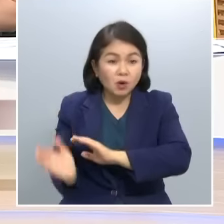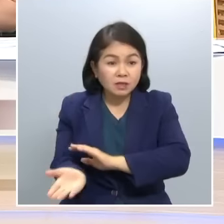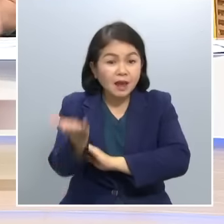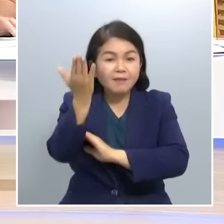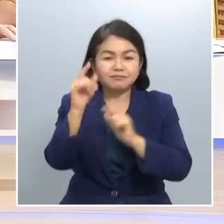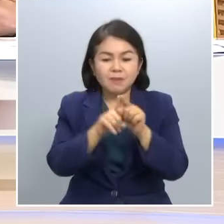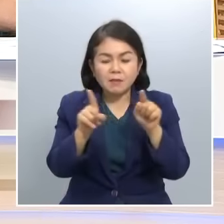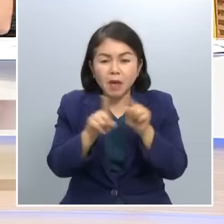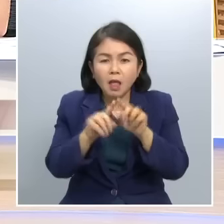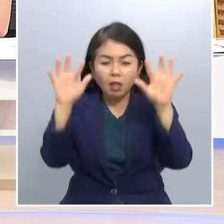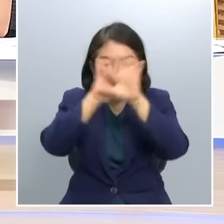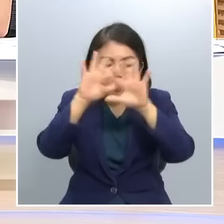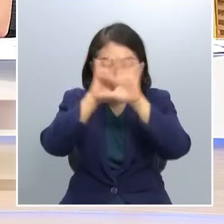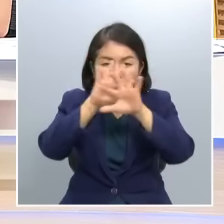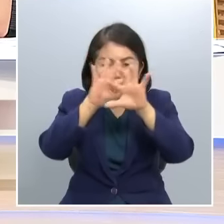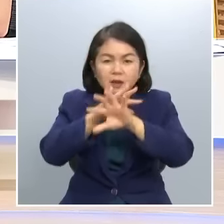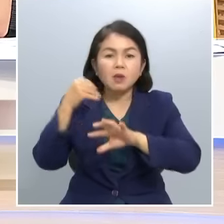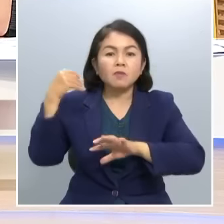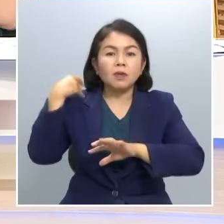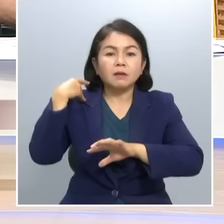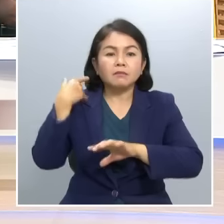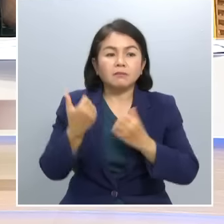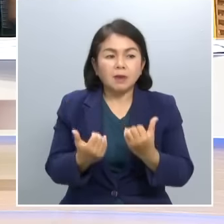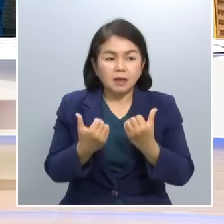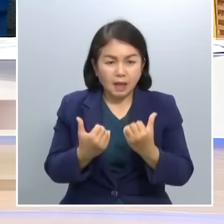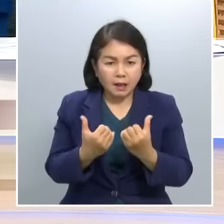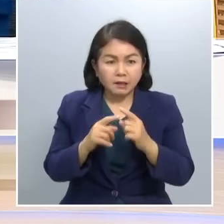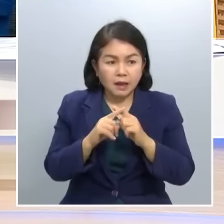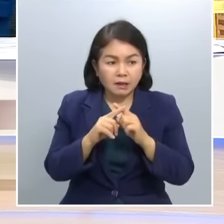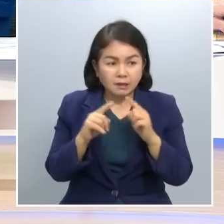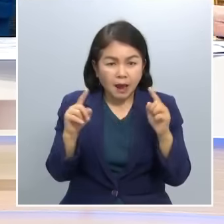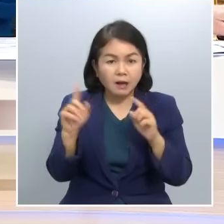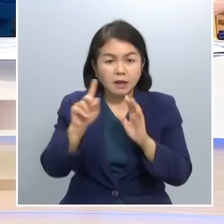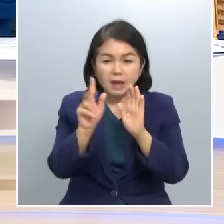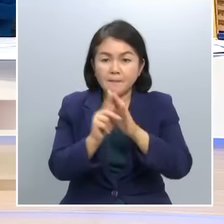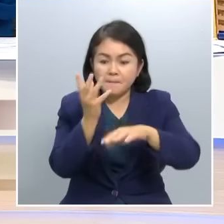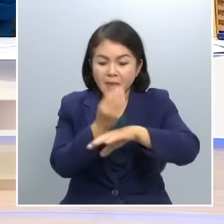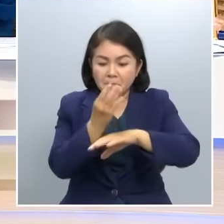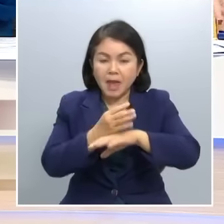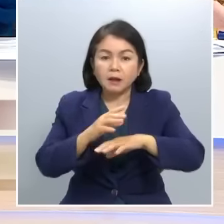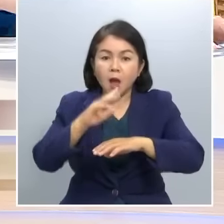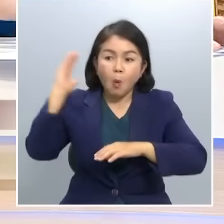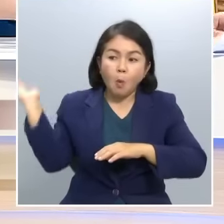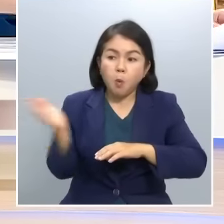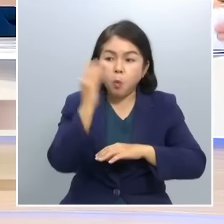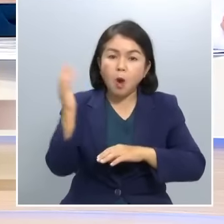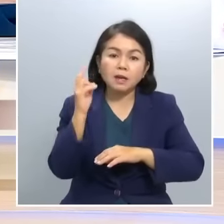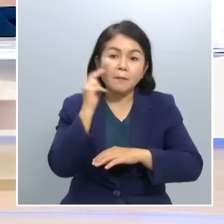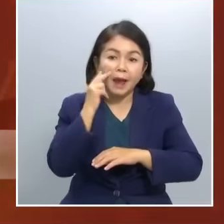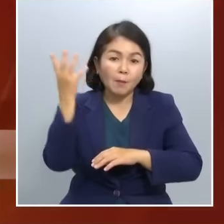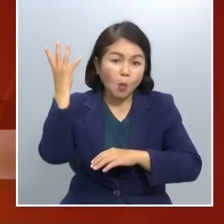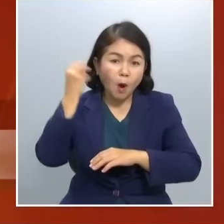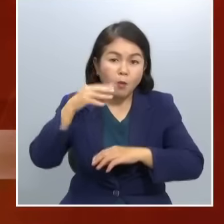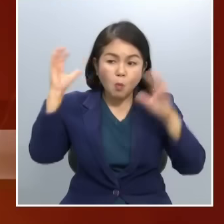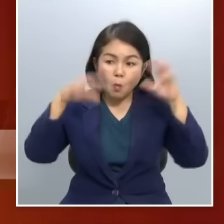าศก็ดูขมุกขมัวสักนิดหน่อยท่านผู้ชมแต่ที่หนักเลยเนี่ยกำแพงเพชรมีพายุลูกเห็บเลยนะเมื่อวาน